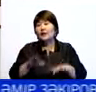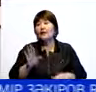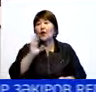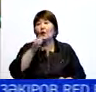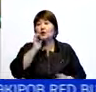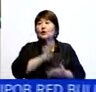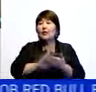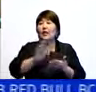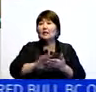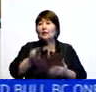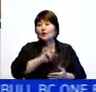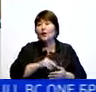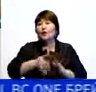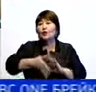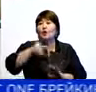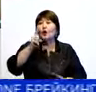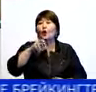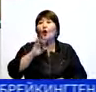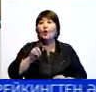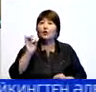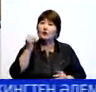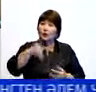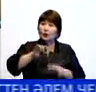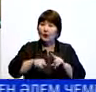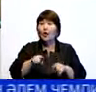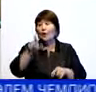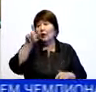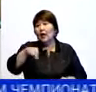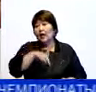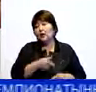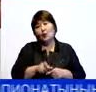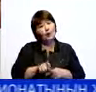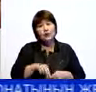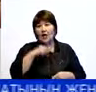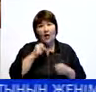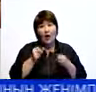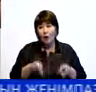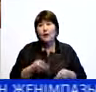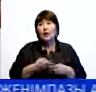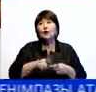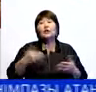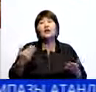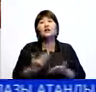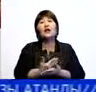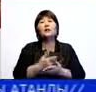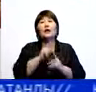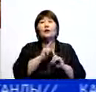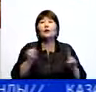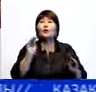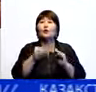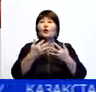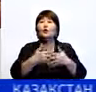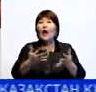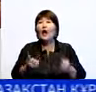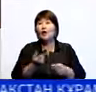суды залалсыздандыру үшін сұйық хлор қолданылады. Бұл әрине адам ағзасына өте қауіпті. Сондықтан жаңа электролиз қондырғысын алу